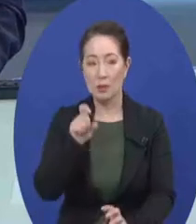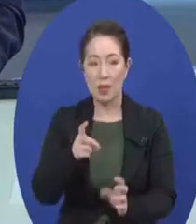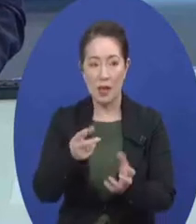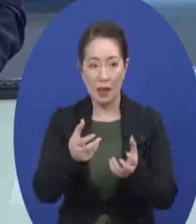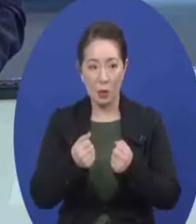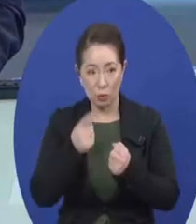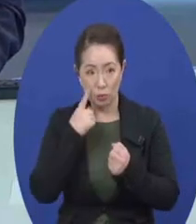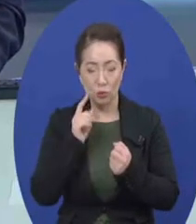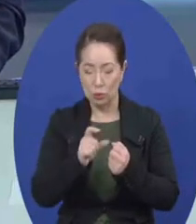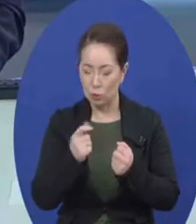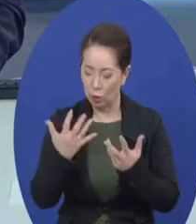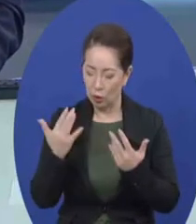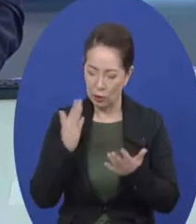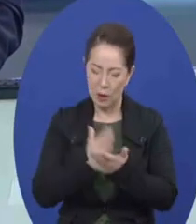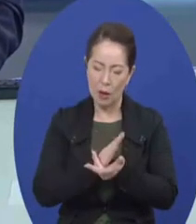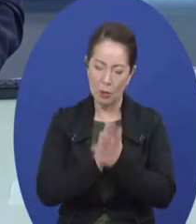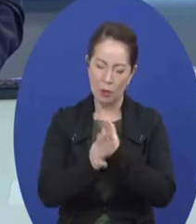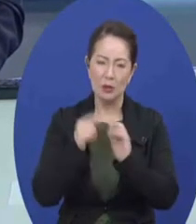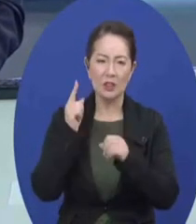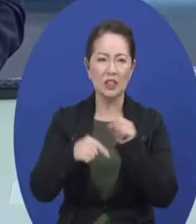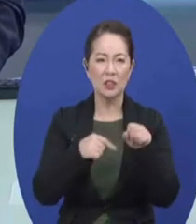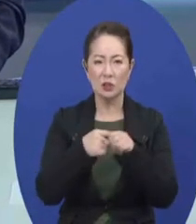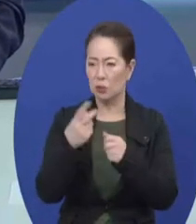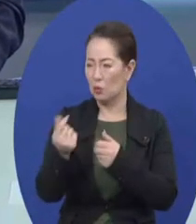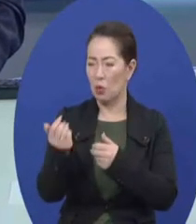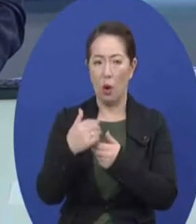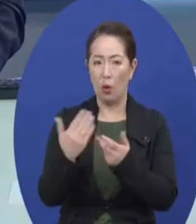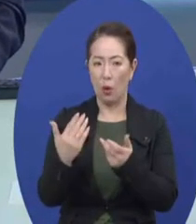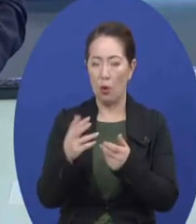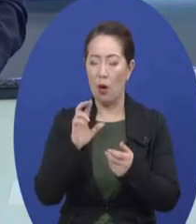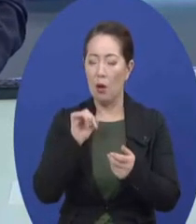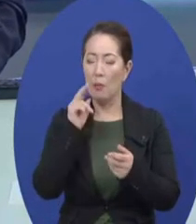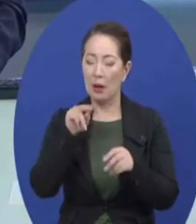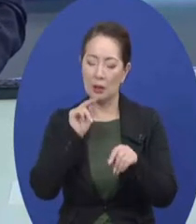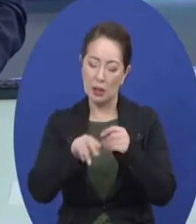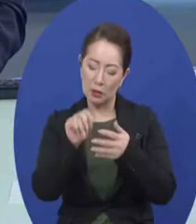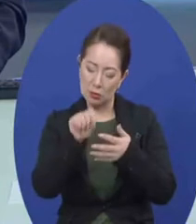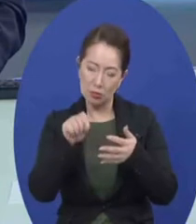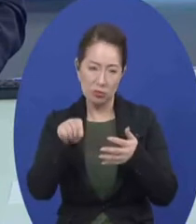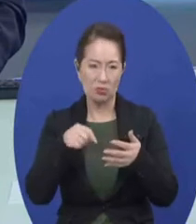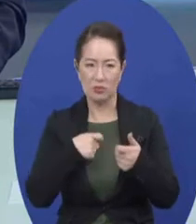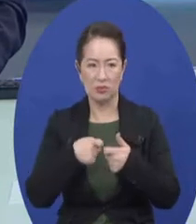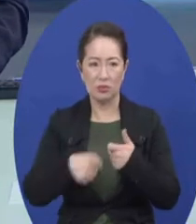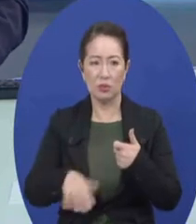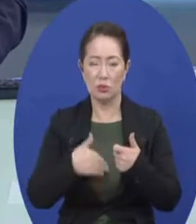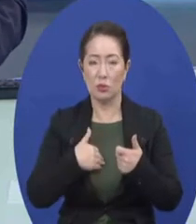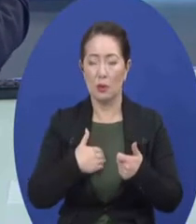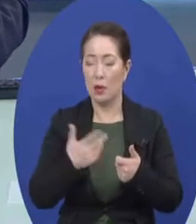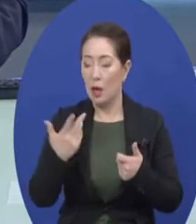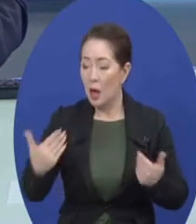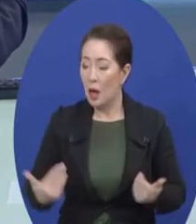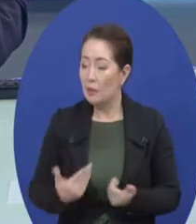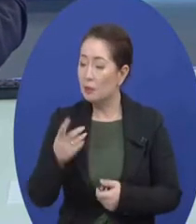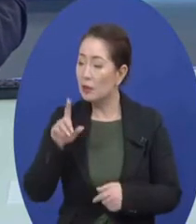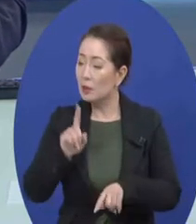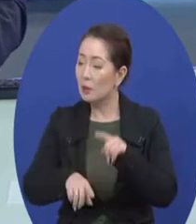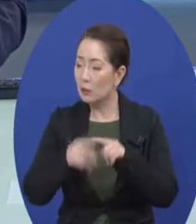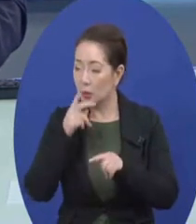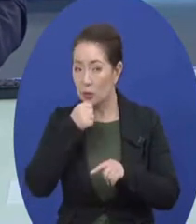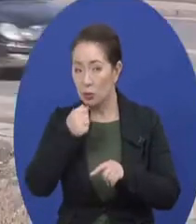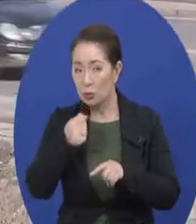эргэд олон байгаа ч сүүлийн нэг жил орлого байсан бизнес эрхлэгчид банкны шалгуур тэнцэхгүй байгаагаа тайлбарлаж байна. Бодит байдал дээр ямар асуудал тулгарч байгаа тухай бид